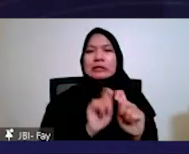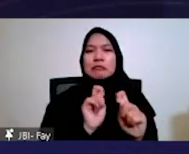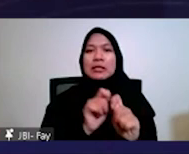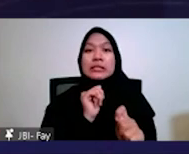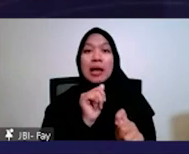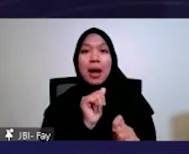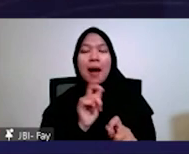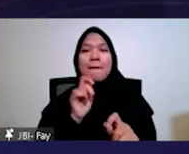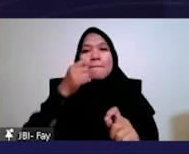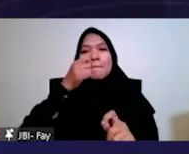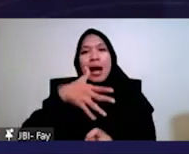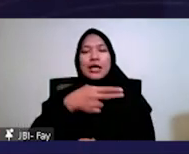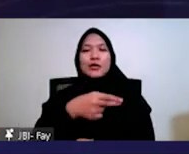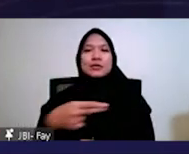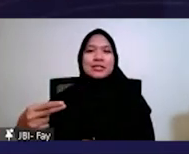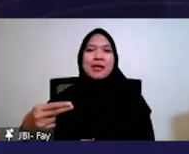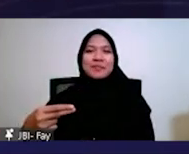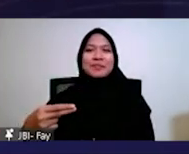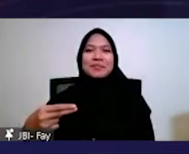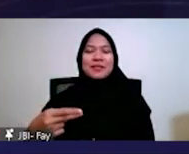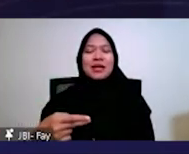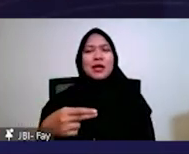oleh Bank Indonesia untuk